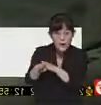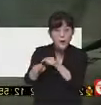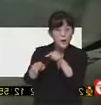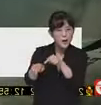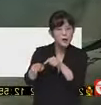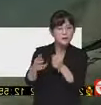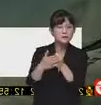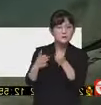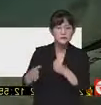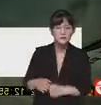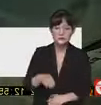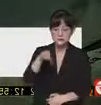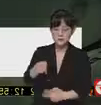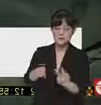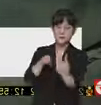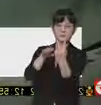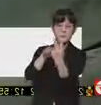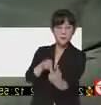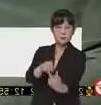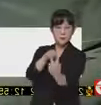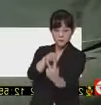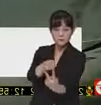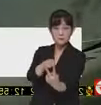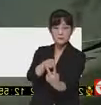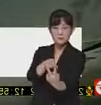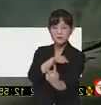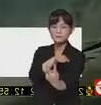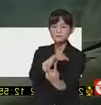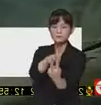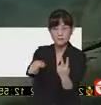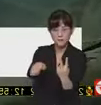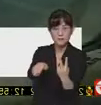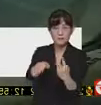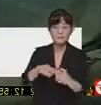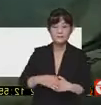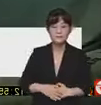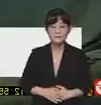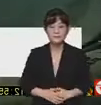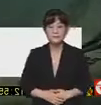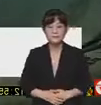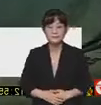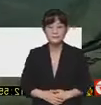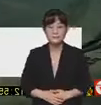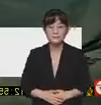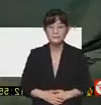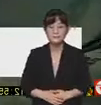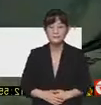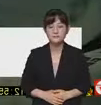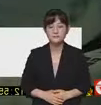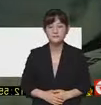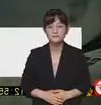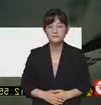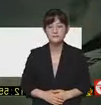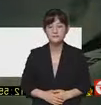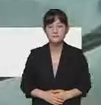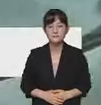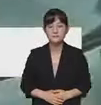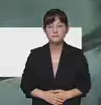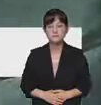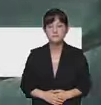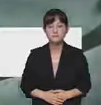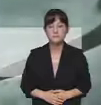진로 순찰차로 진로를 막으니까 갑자기 속도를 더